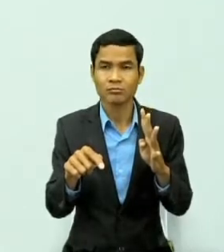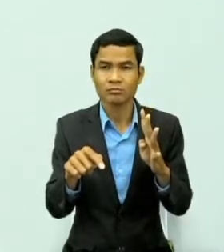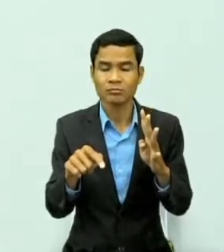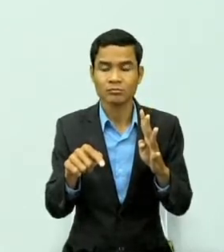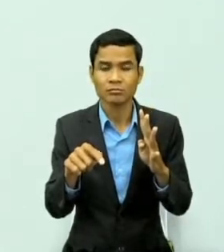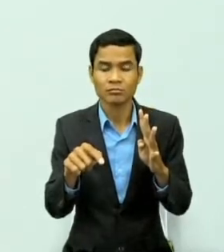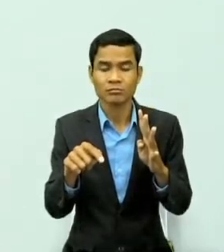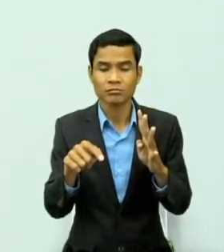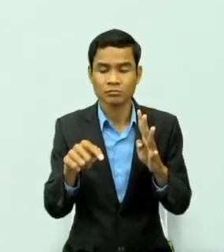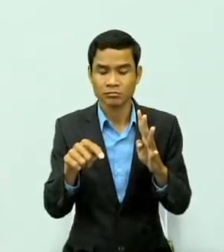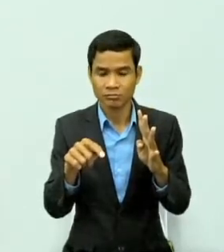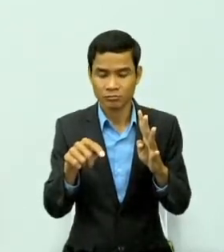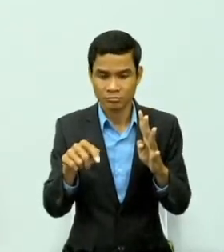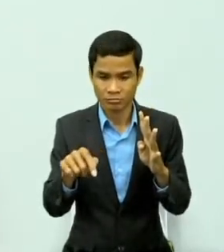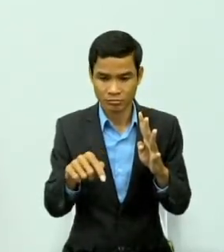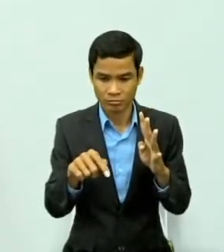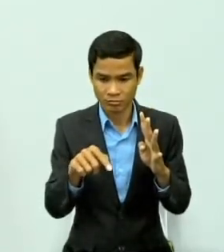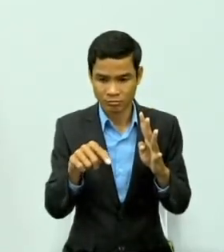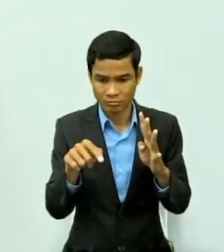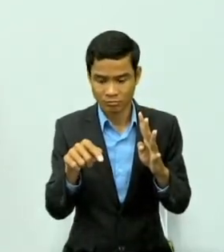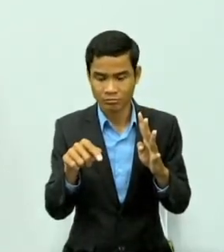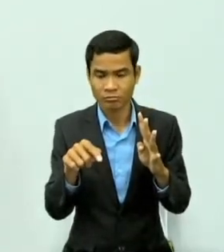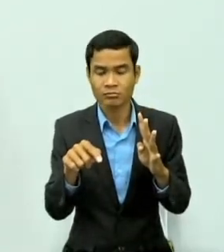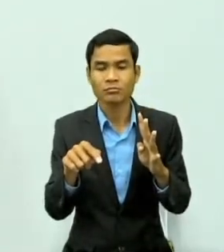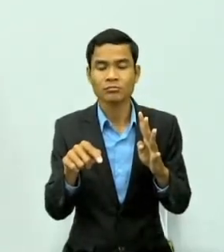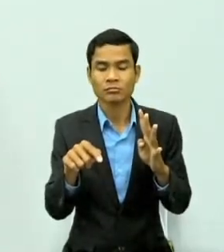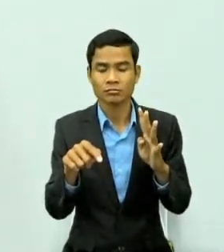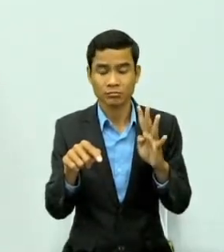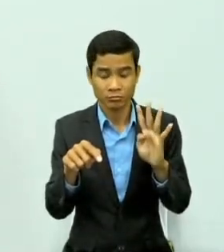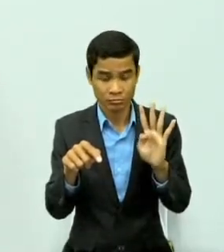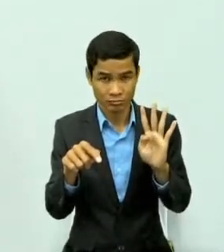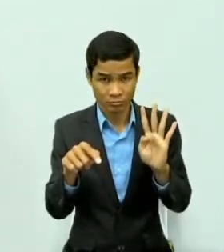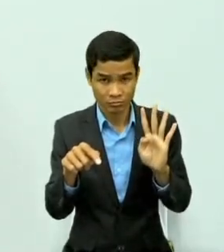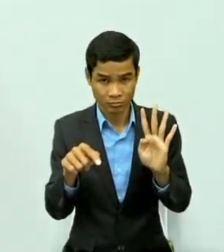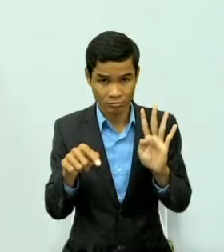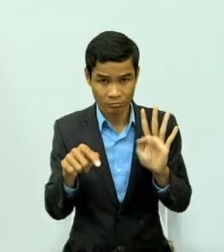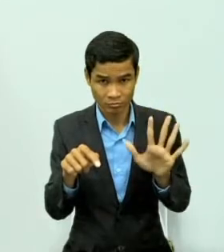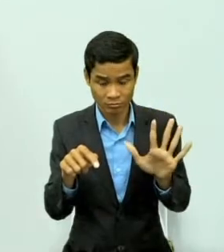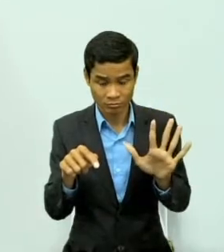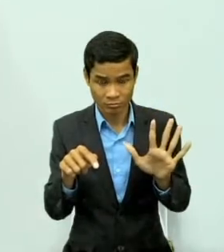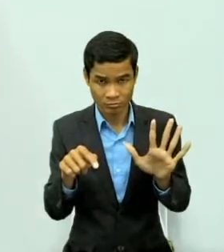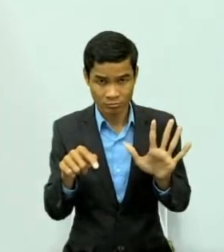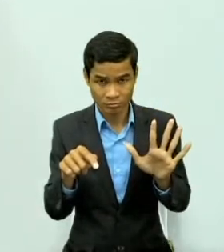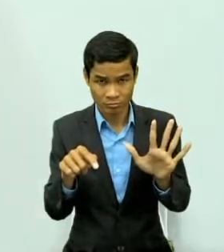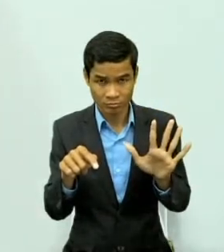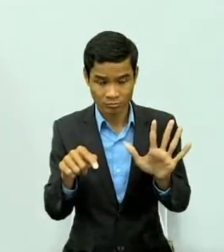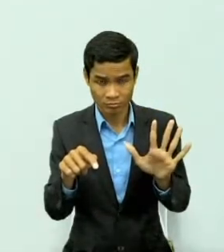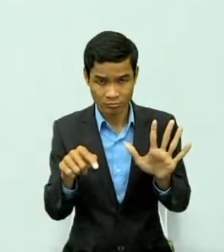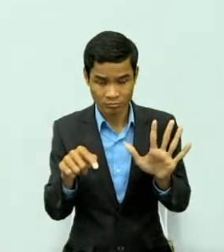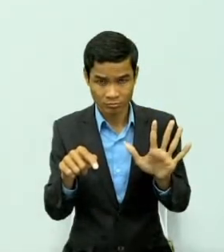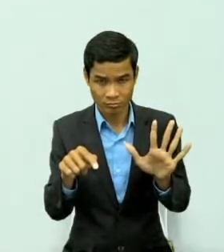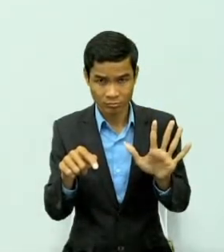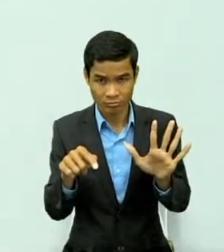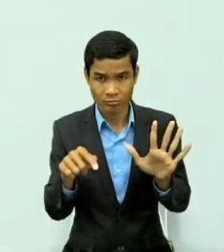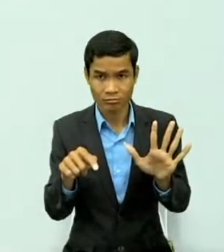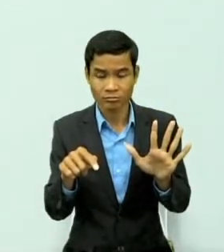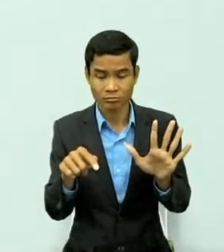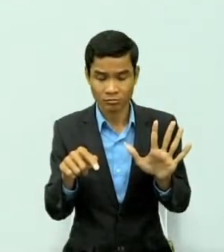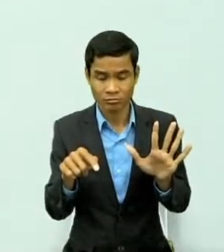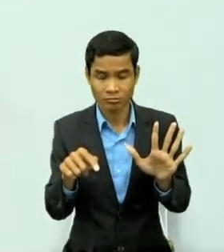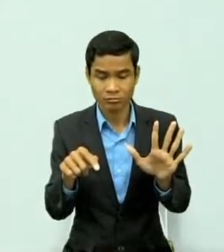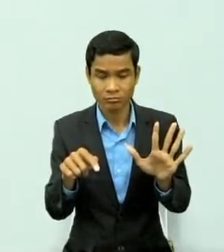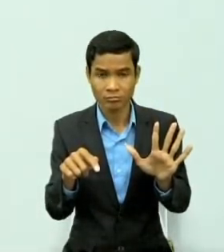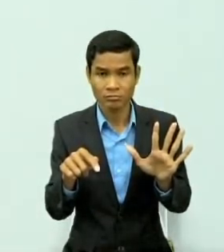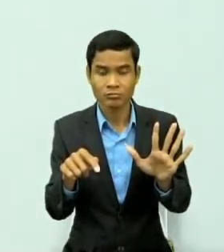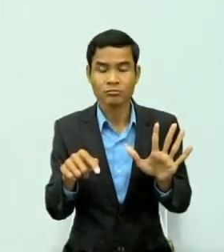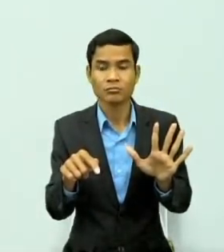4កោងផ្ងាចាកោងផ្ងាគឺចលនាទី5ណា